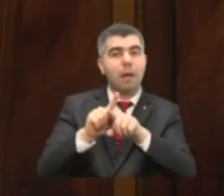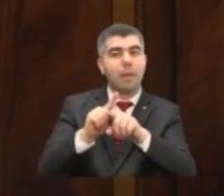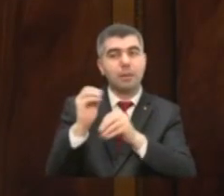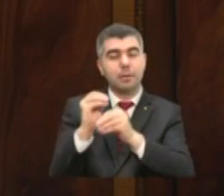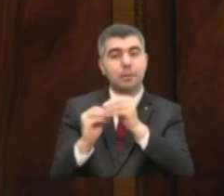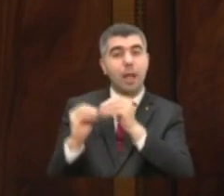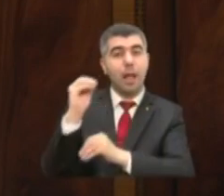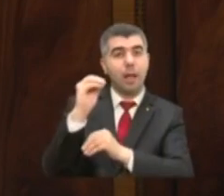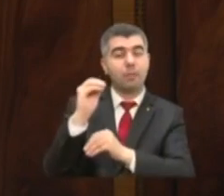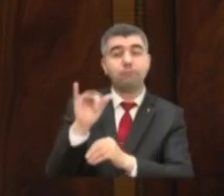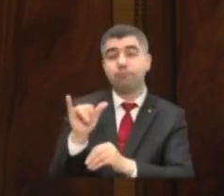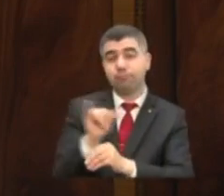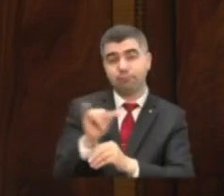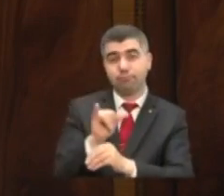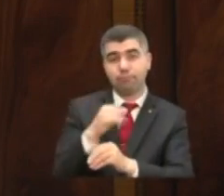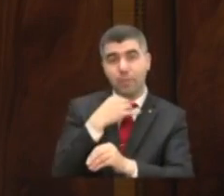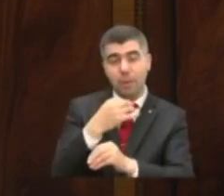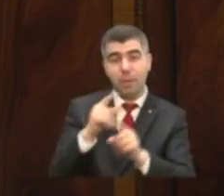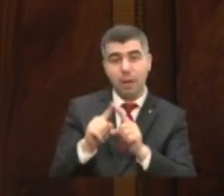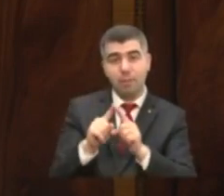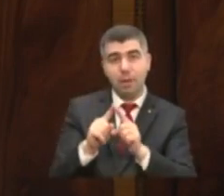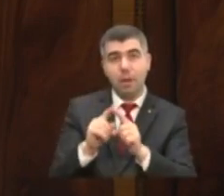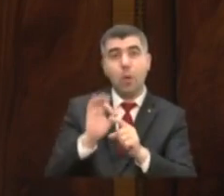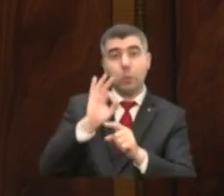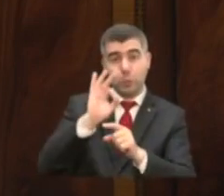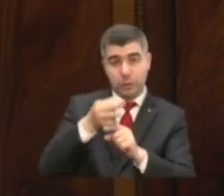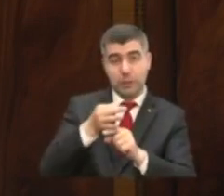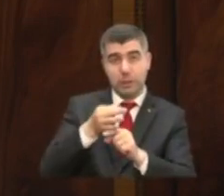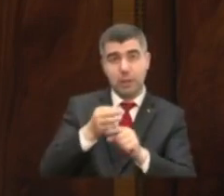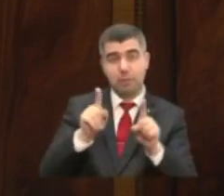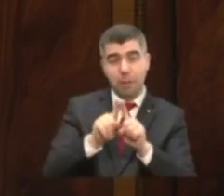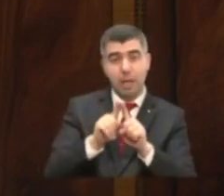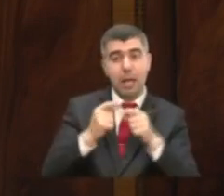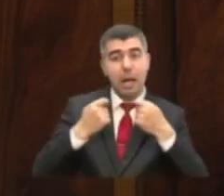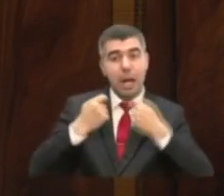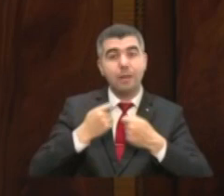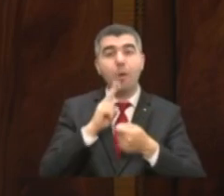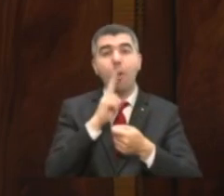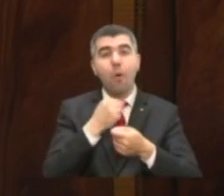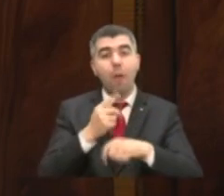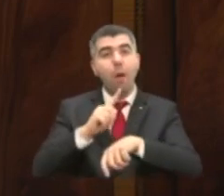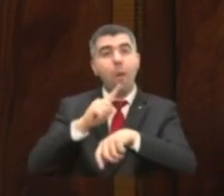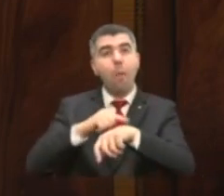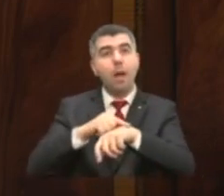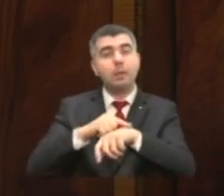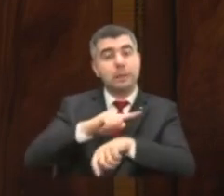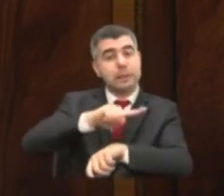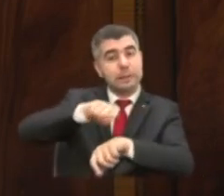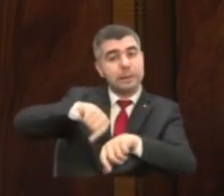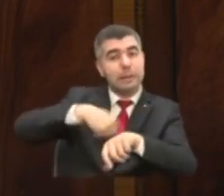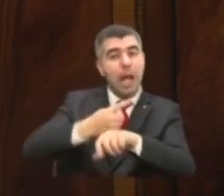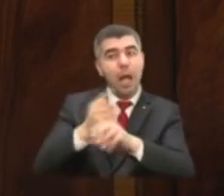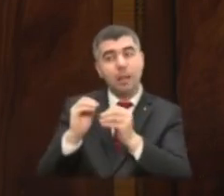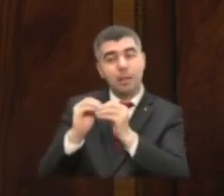ومن آثار الجانبية لهذا التوقيت، هل أجريتم دراسة فعلا سيد الرئيس على هذا التوقيت؟ فإن كانت لديكم